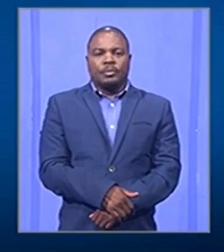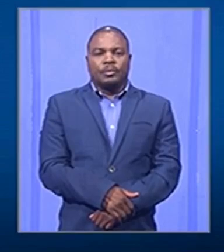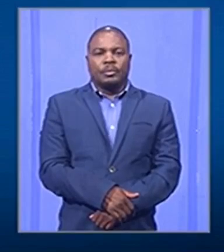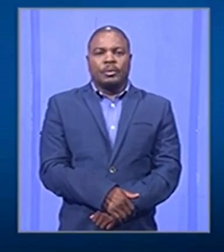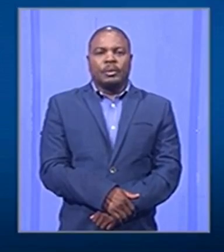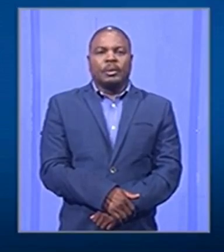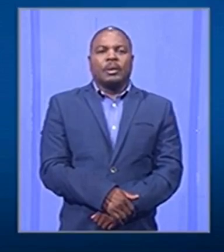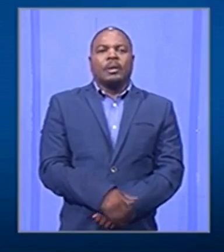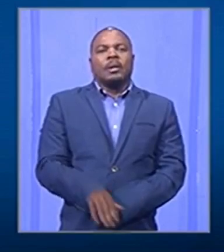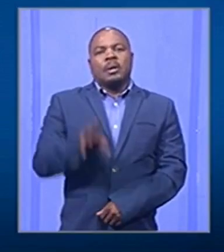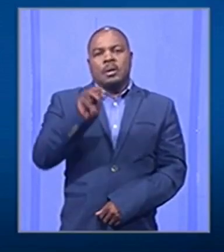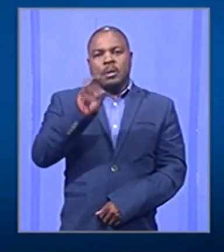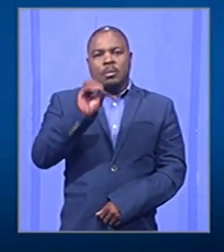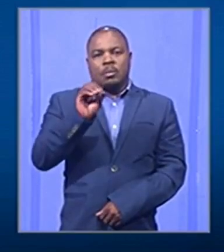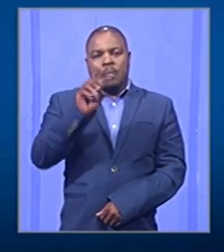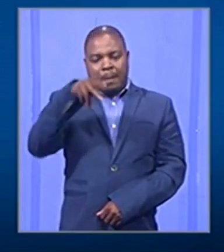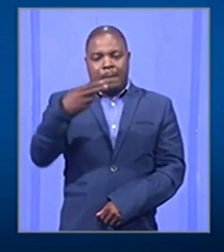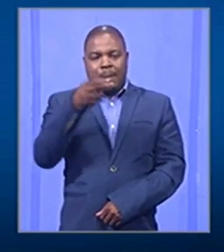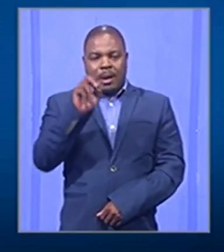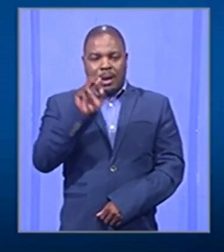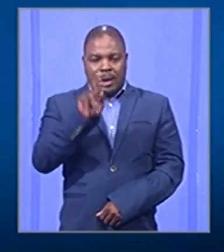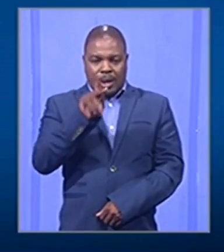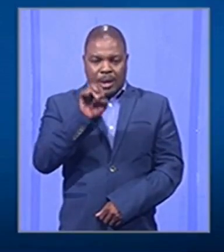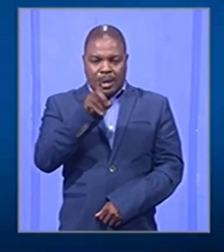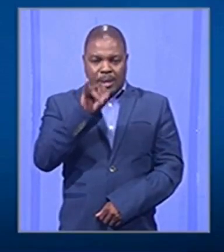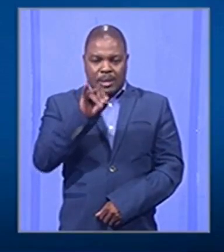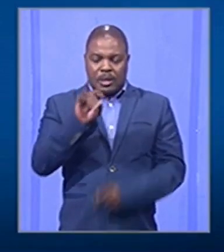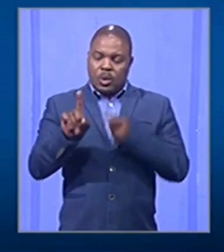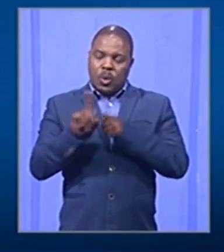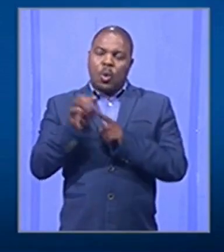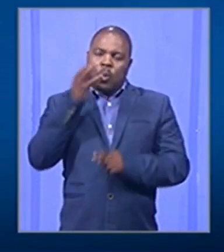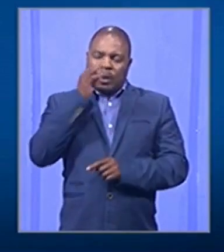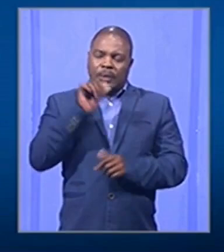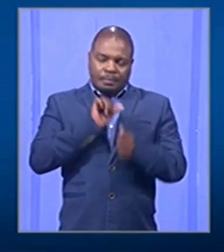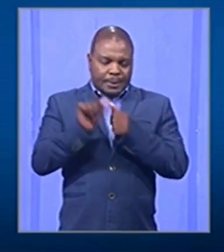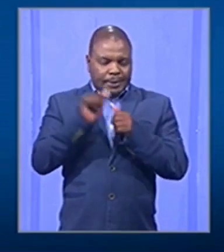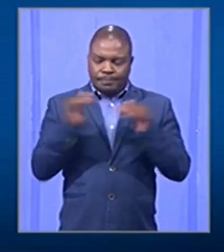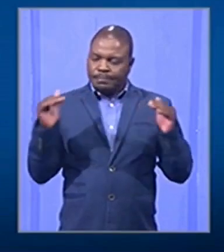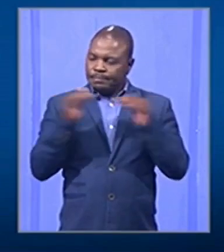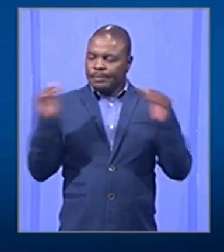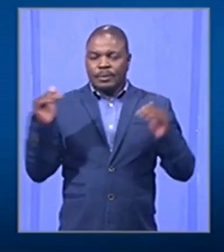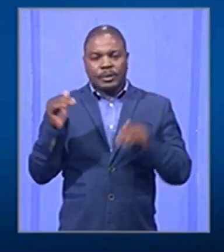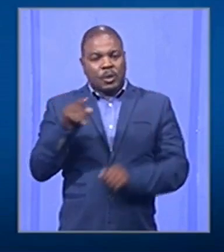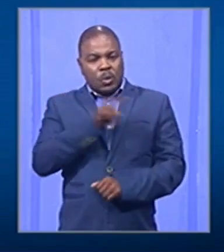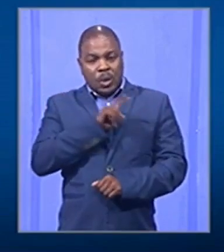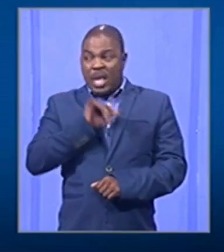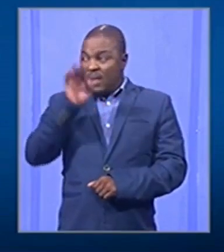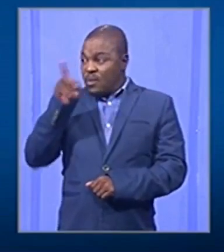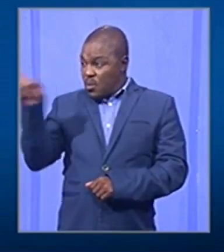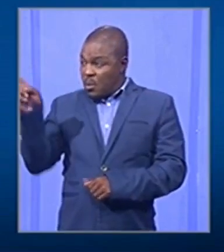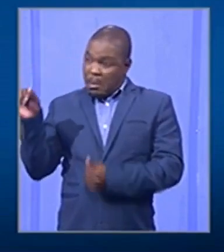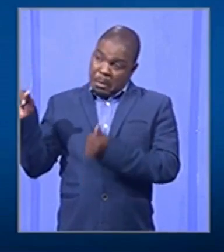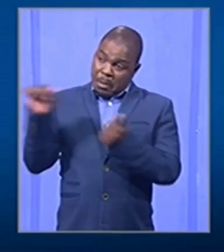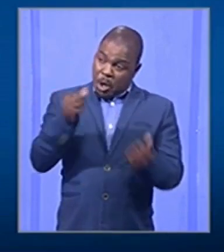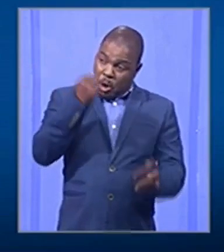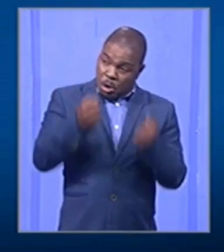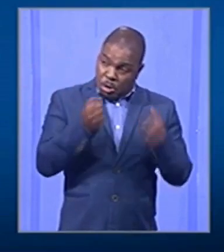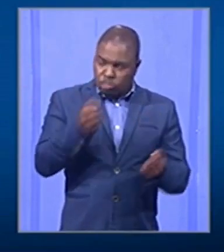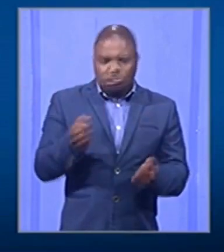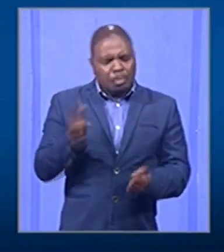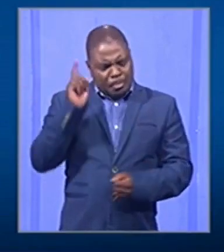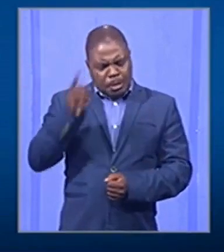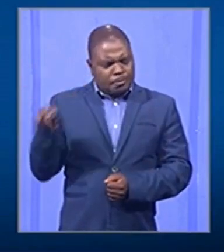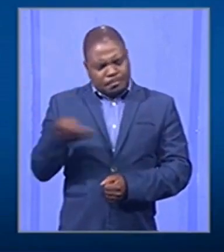Skizo Mosimane gape Phakedi a re a go dirwe se se siameng fa go tshwanetse gore a boele ko kgolegelong